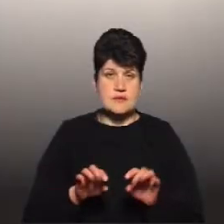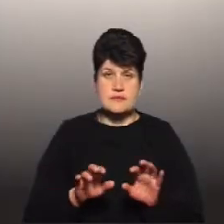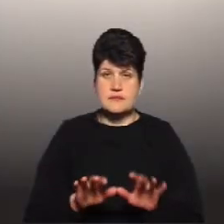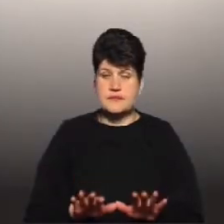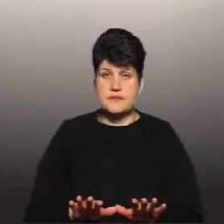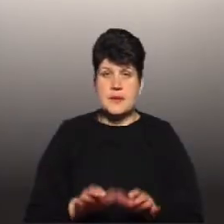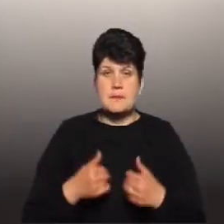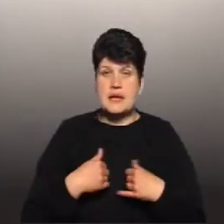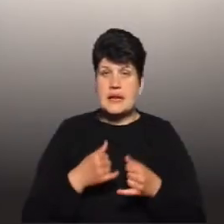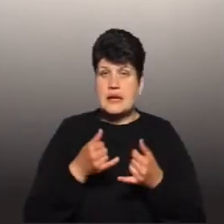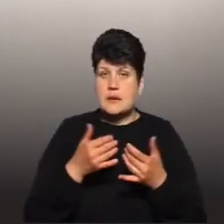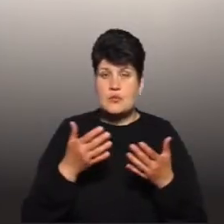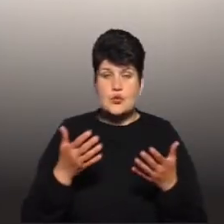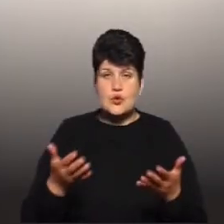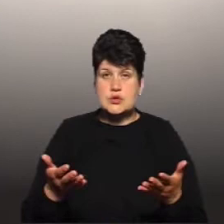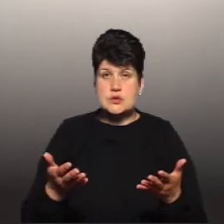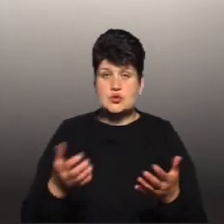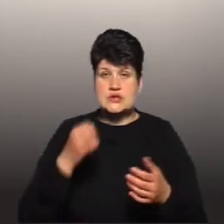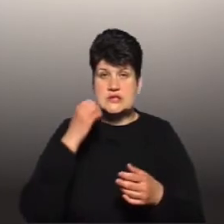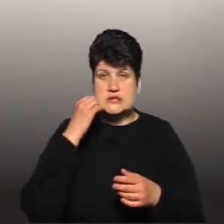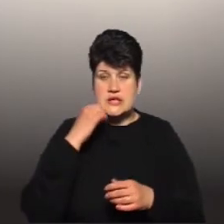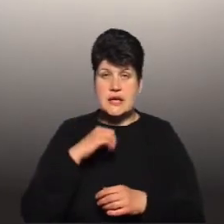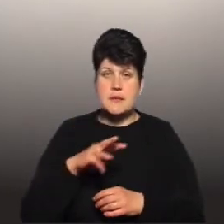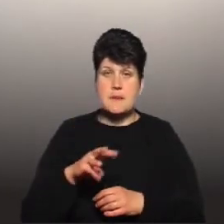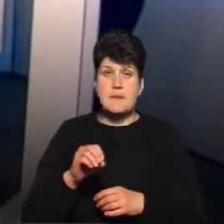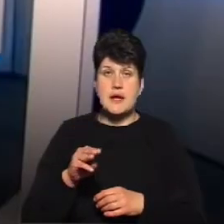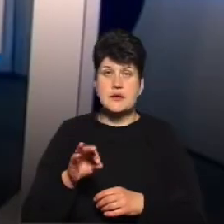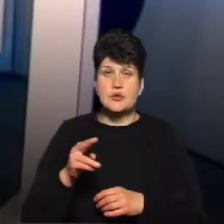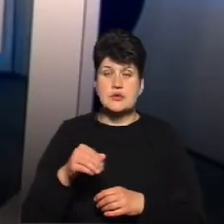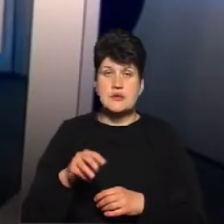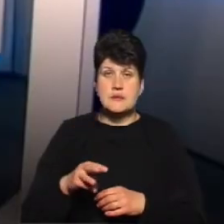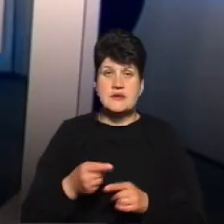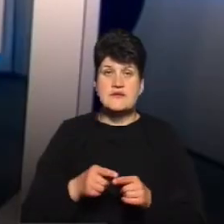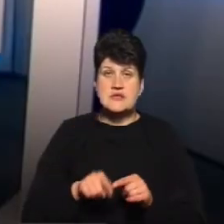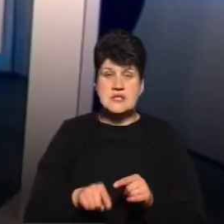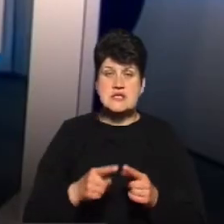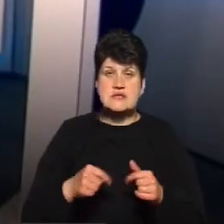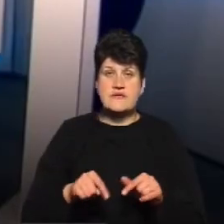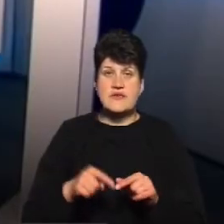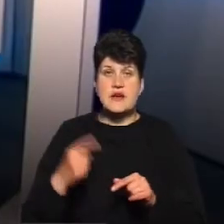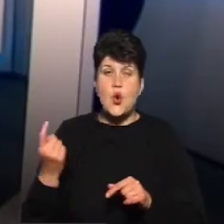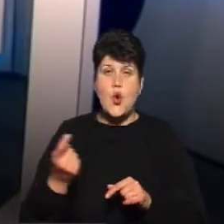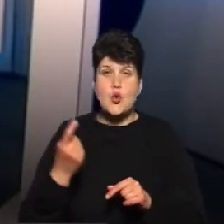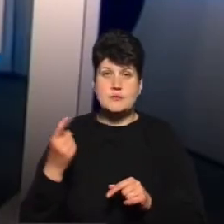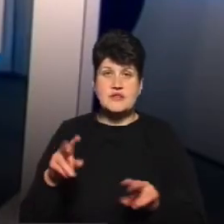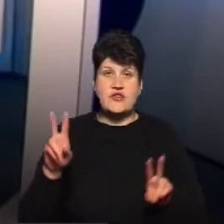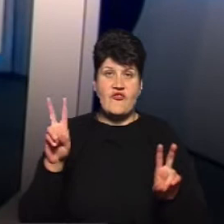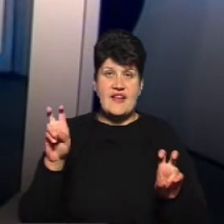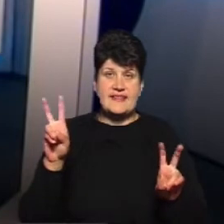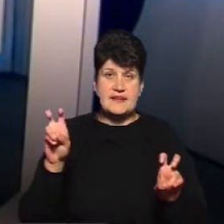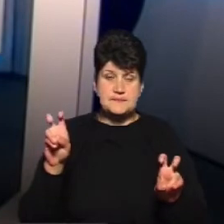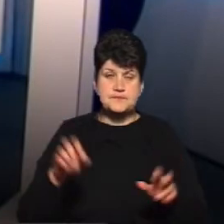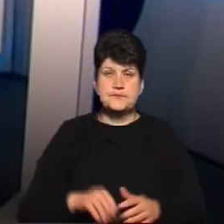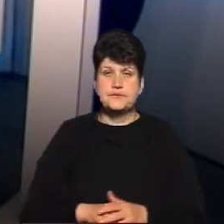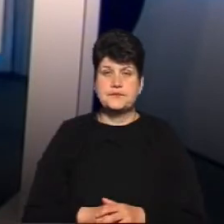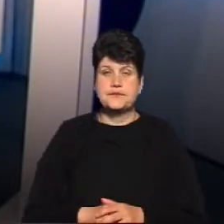можемо старими методами в цій сфері господарювати, як то кажуть, в лапках. Світ